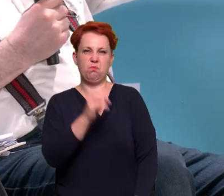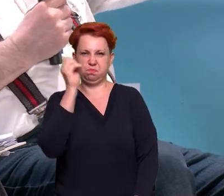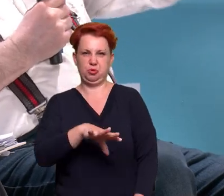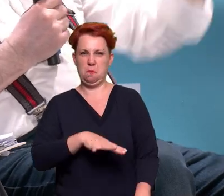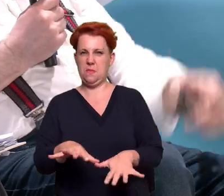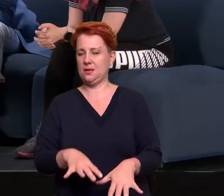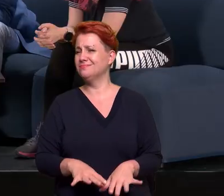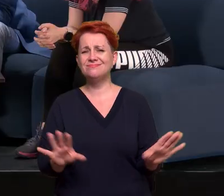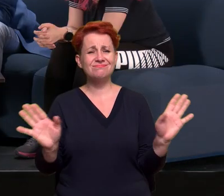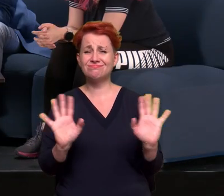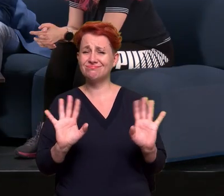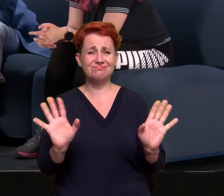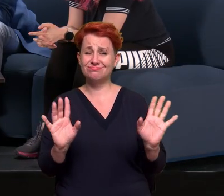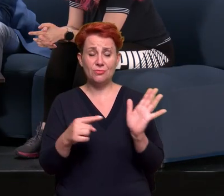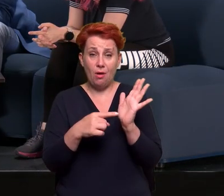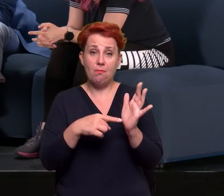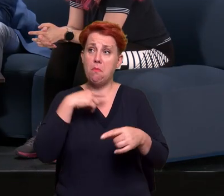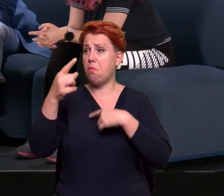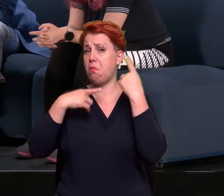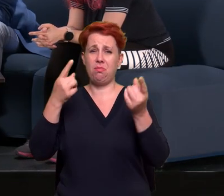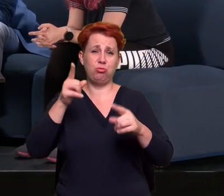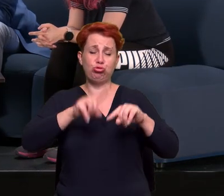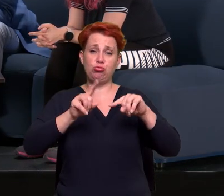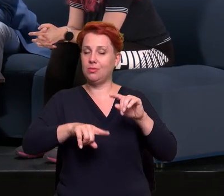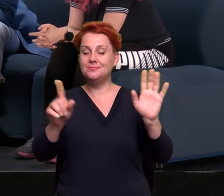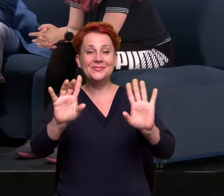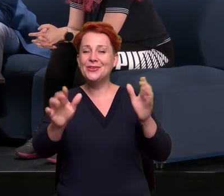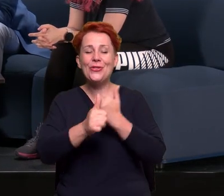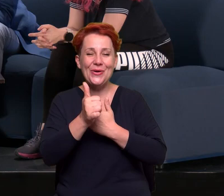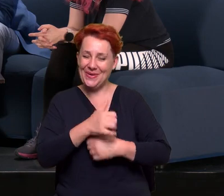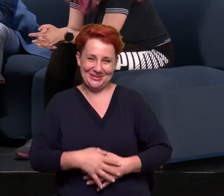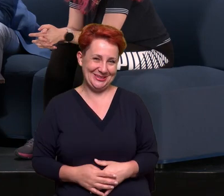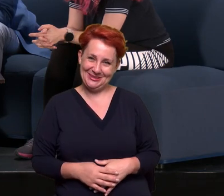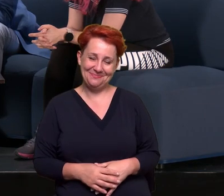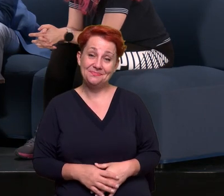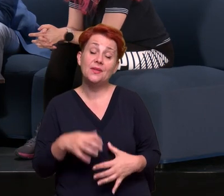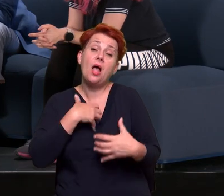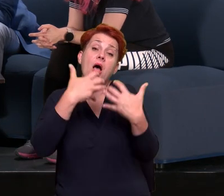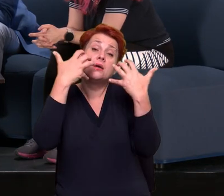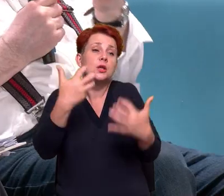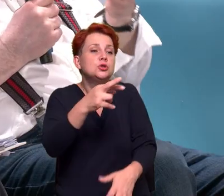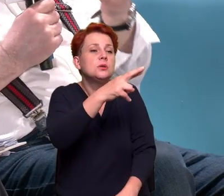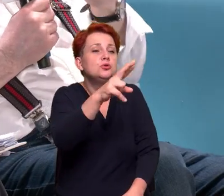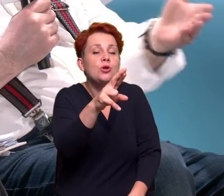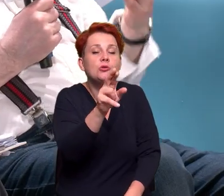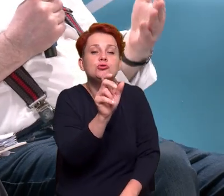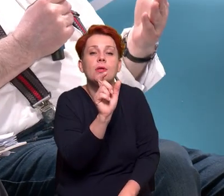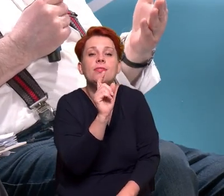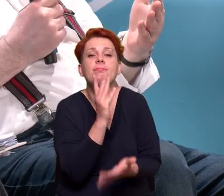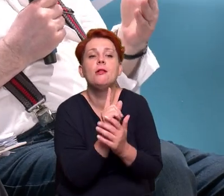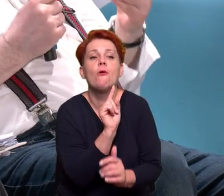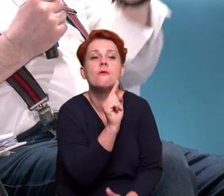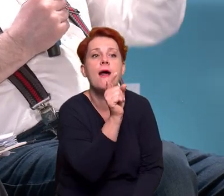jest brzydkie czy coś w tym rodzaju. Ja tu nic nie wybrzydzam. Ja tylko chcę, żeby przedmioty były